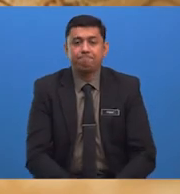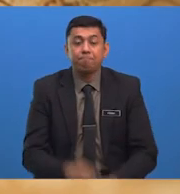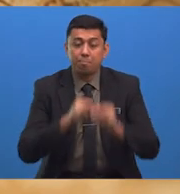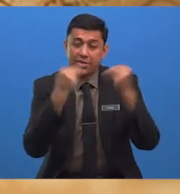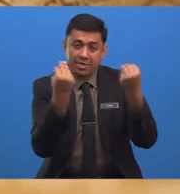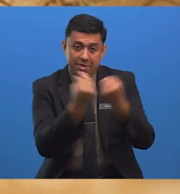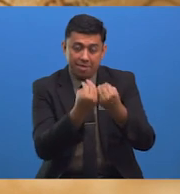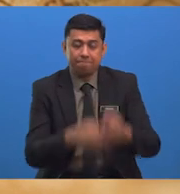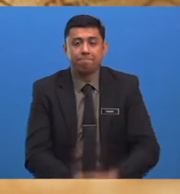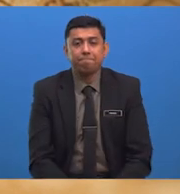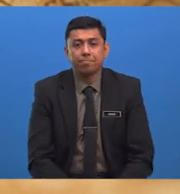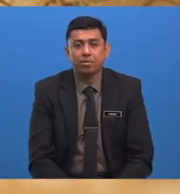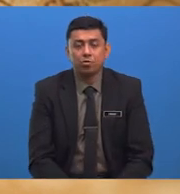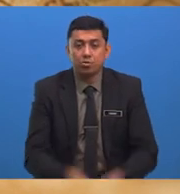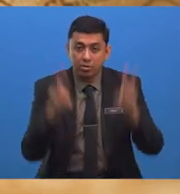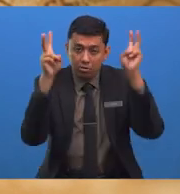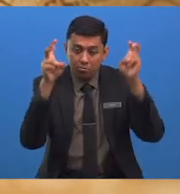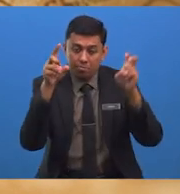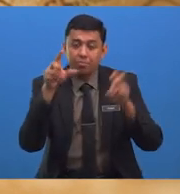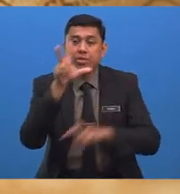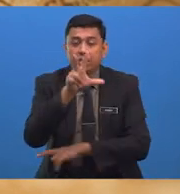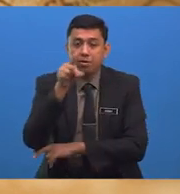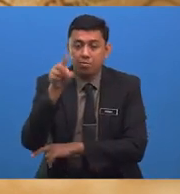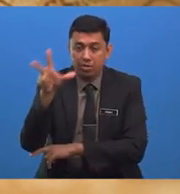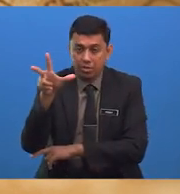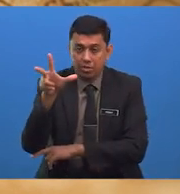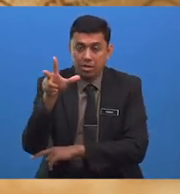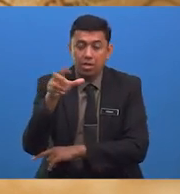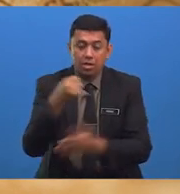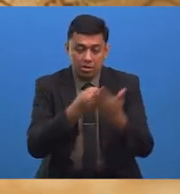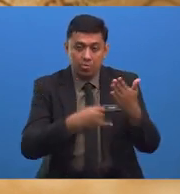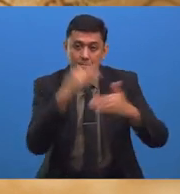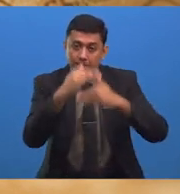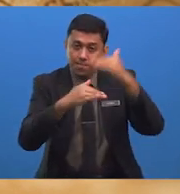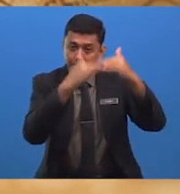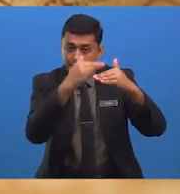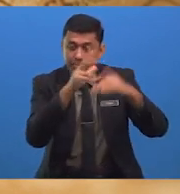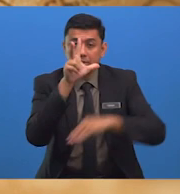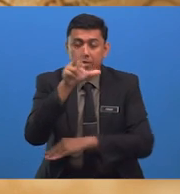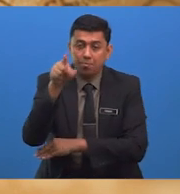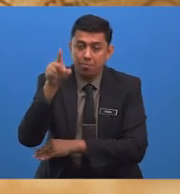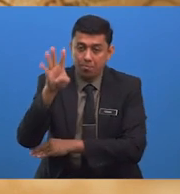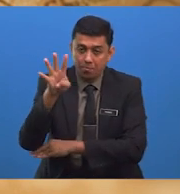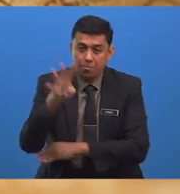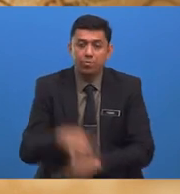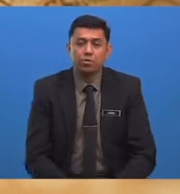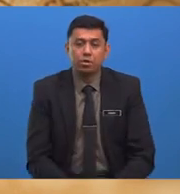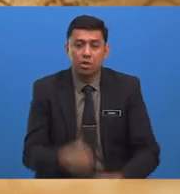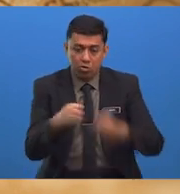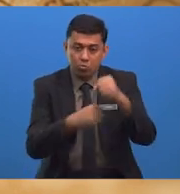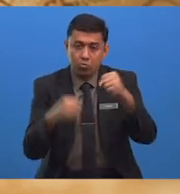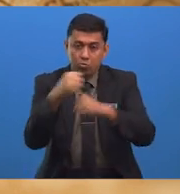iaitu topik 3.3 Seni Bina dan 3.4 Struktur